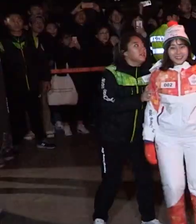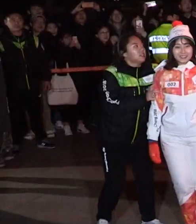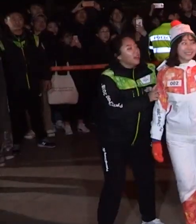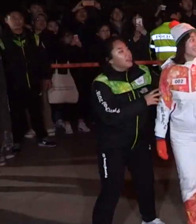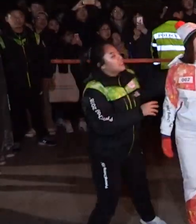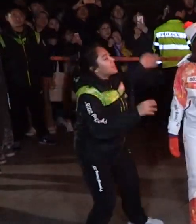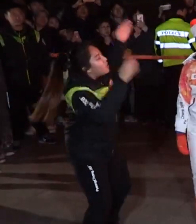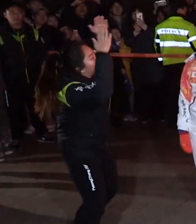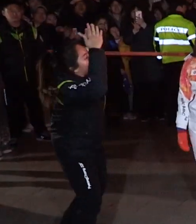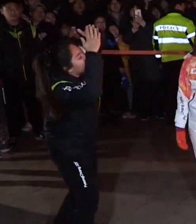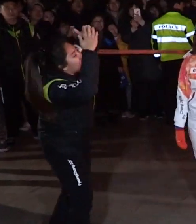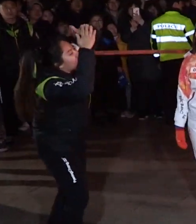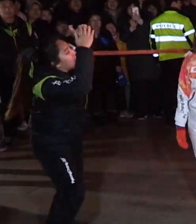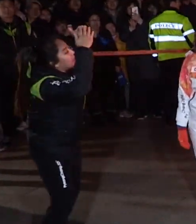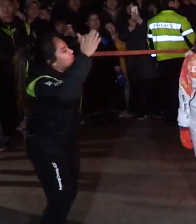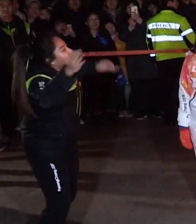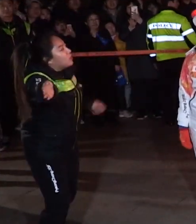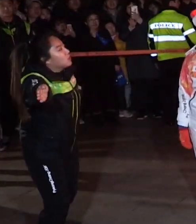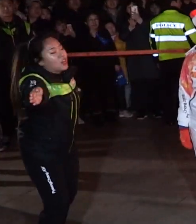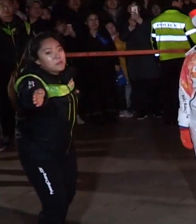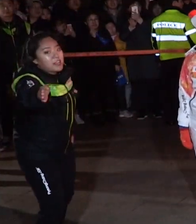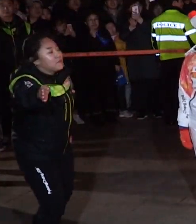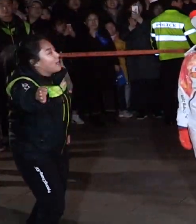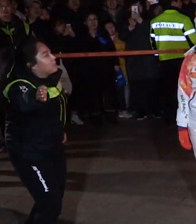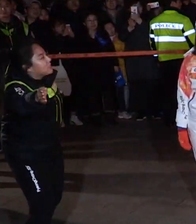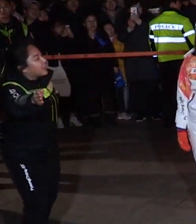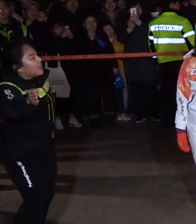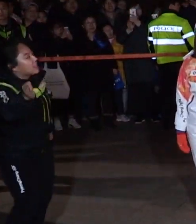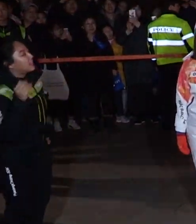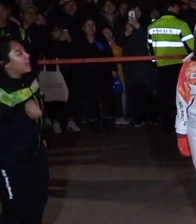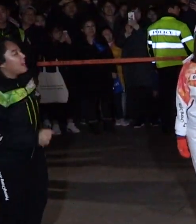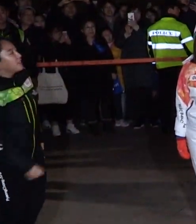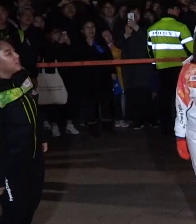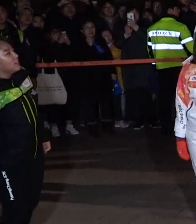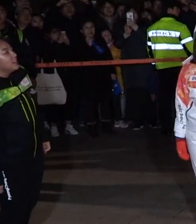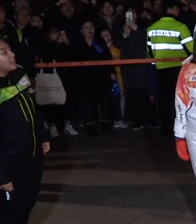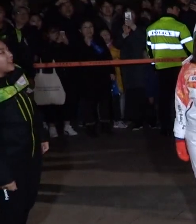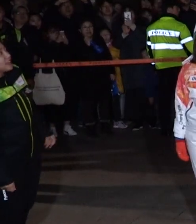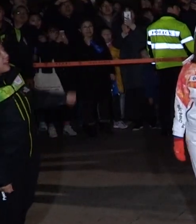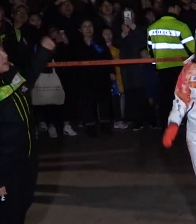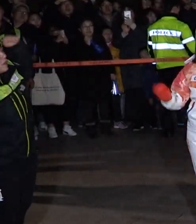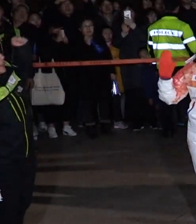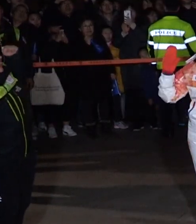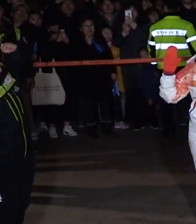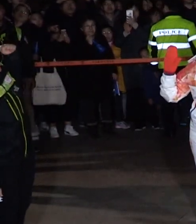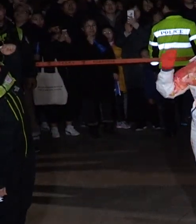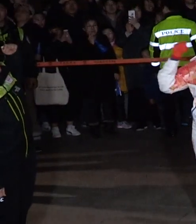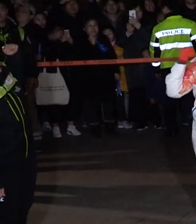자, 여기 보시는 거예요.